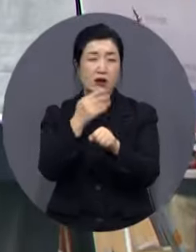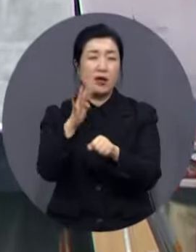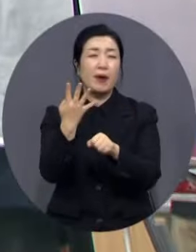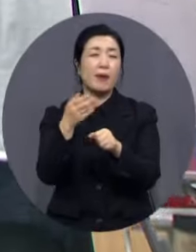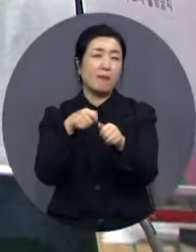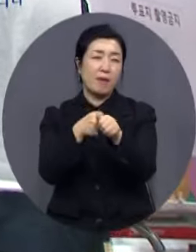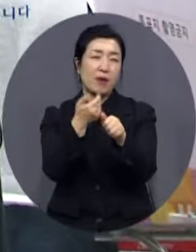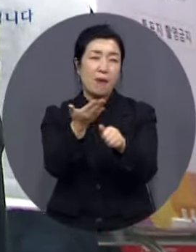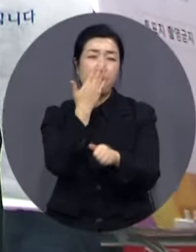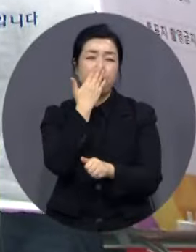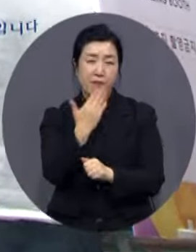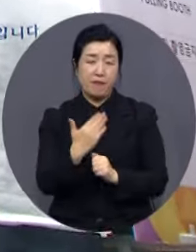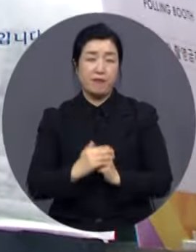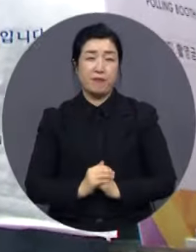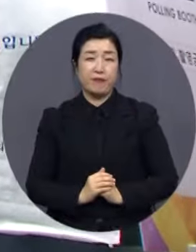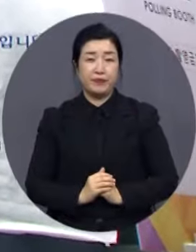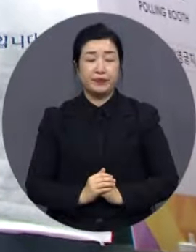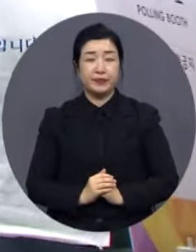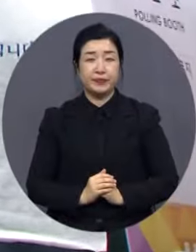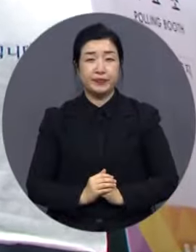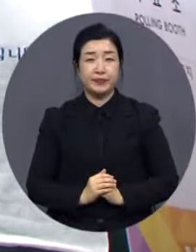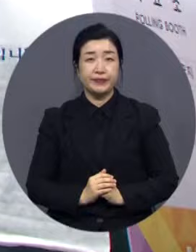MBC 뉴스